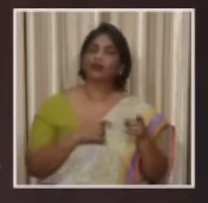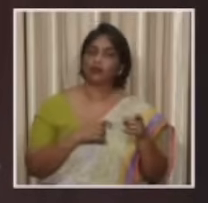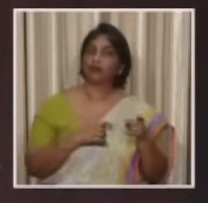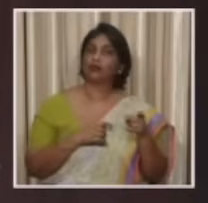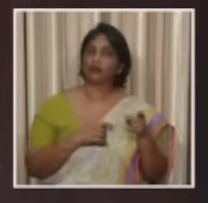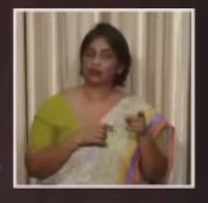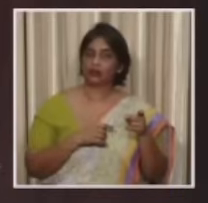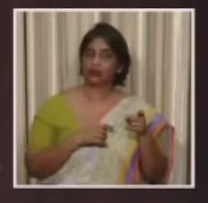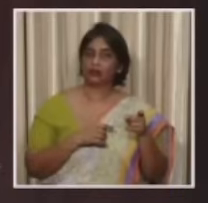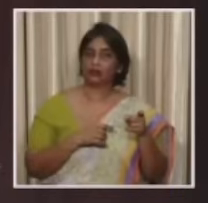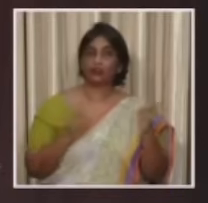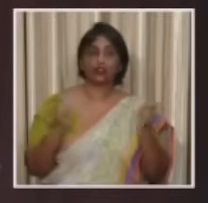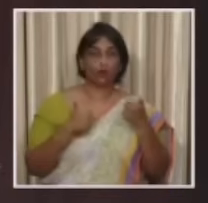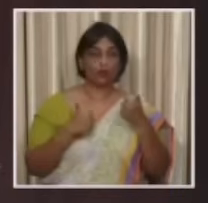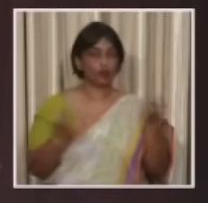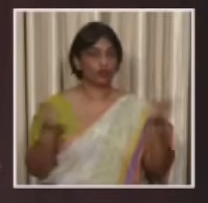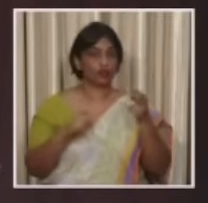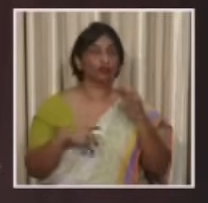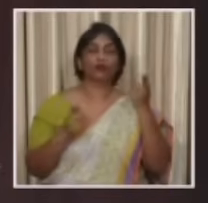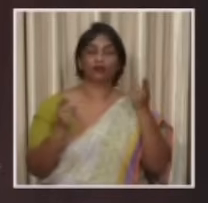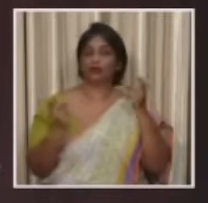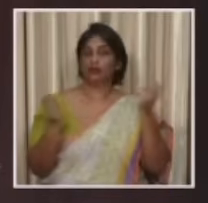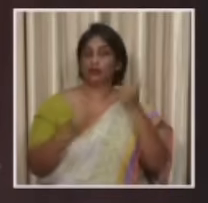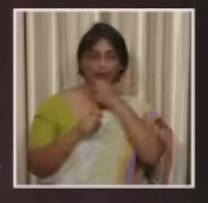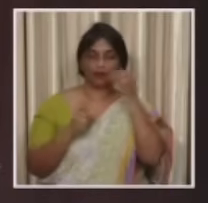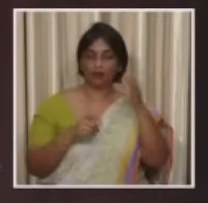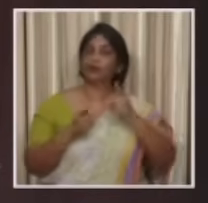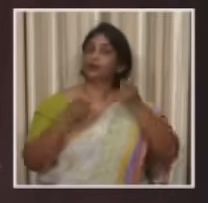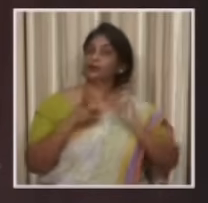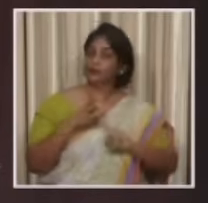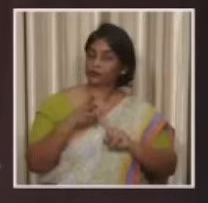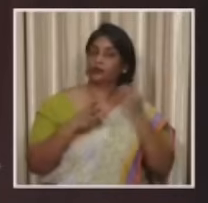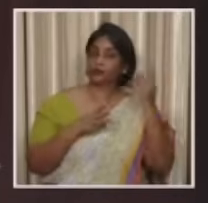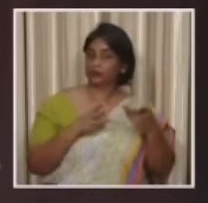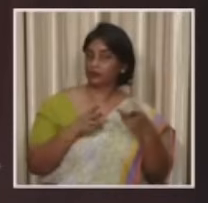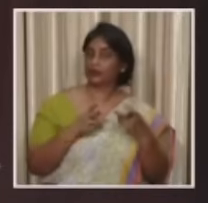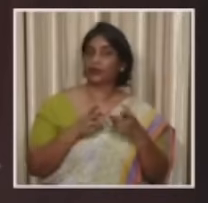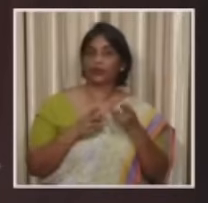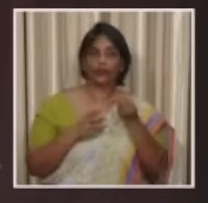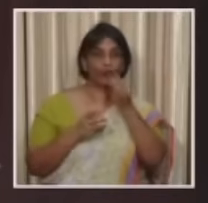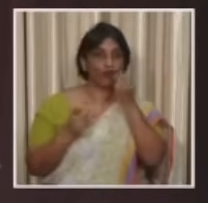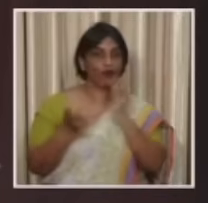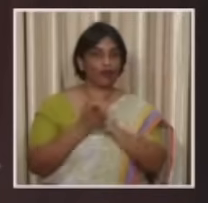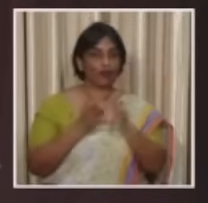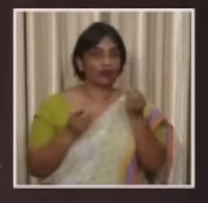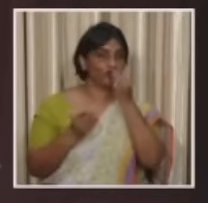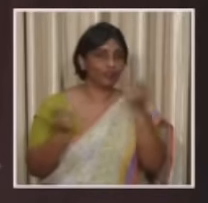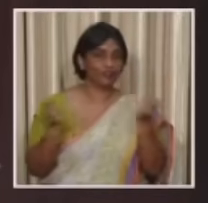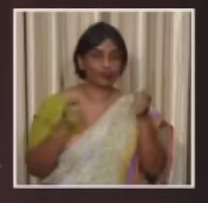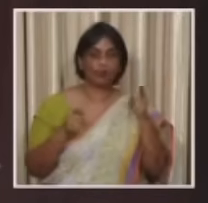මේ සුපර් මාකට් වලට පමණ. ඊළඟට දීලා තියෙනවා රෙස්ටෝරන්ට්ස් වලට කෑම කන